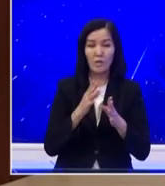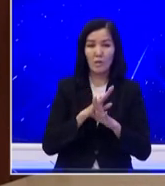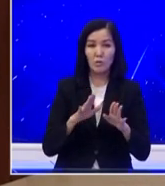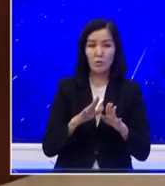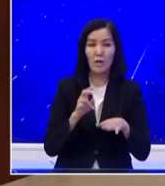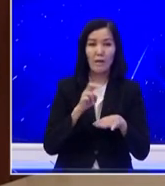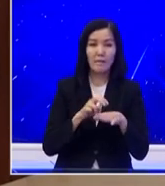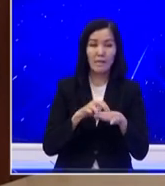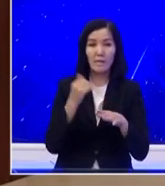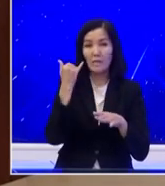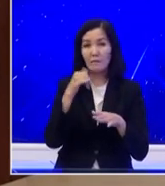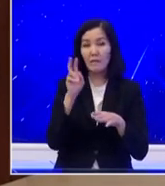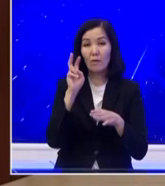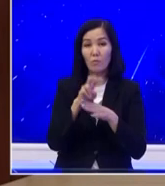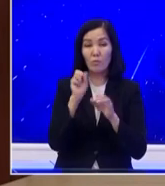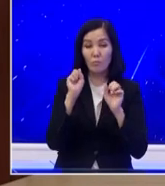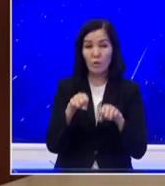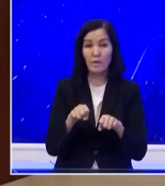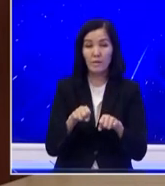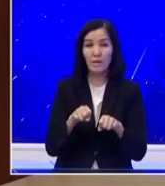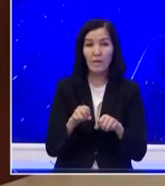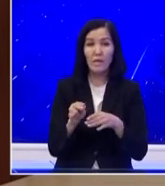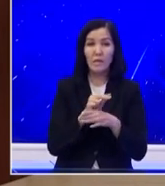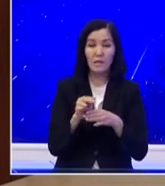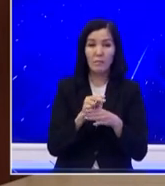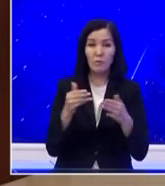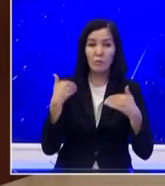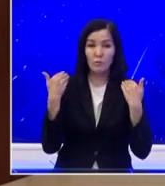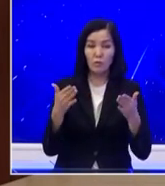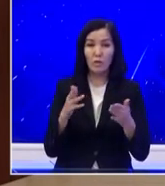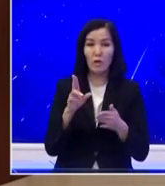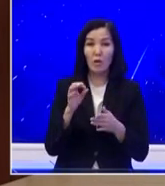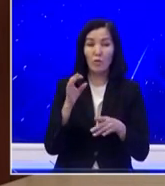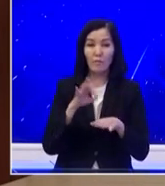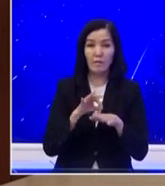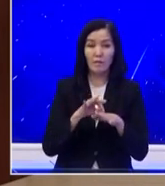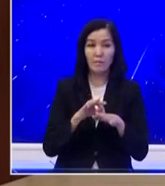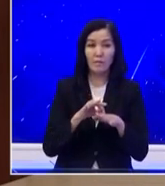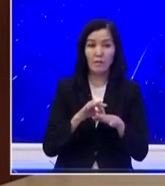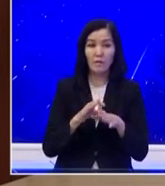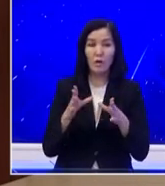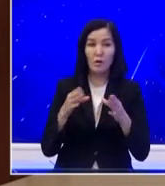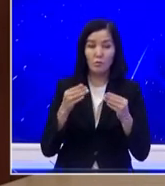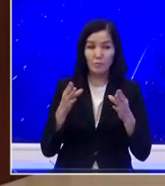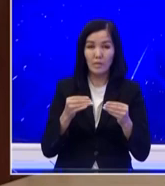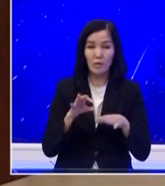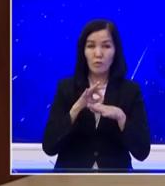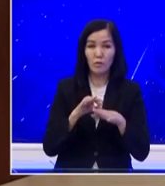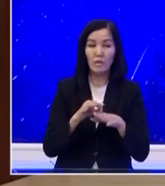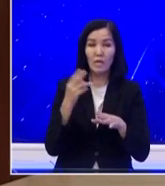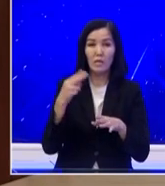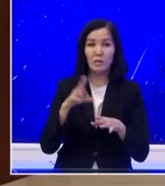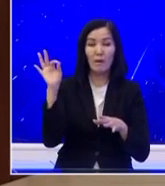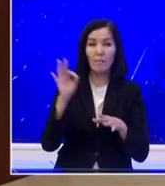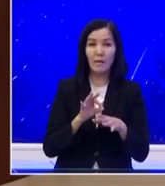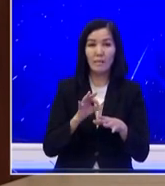Жергілікті дәрігерге хабарласу керек. Ол міндетті түрде емдеу жолдарын ұсынады. Ковид инфекциясы әдетте жұмсақ түрде жүреді, тек оның 20%